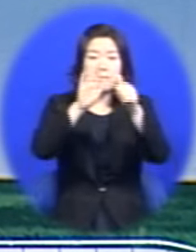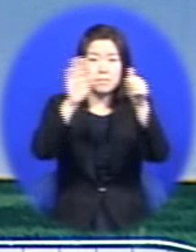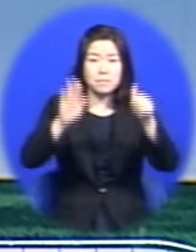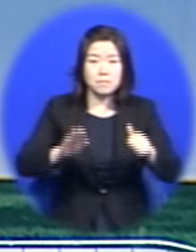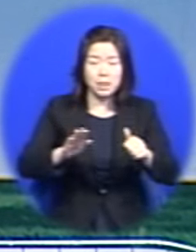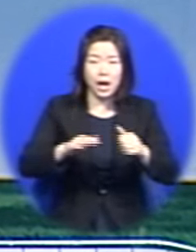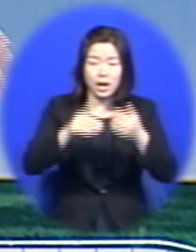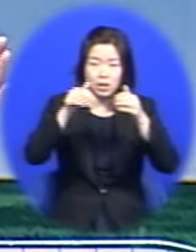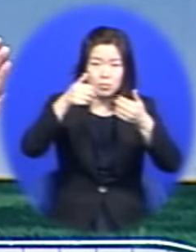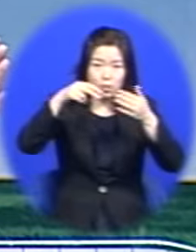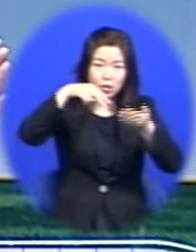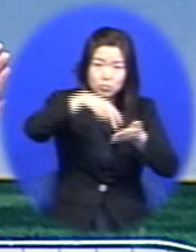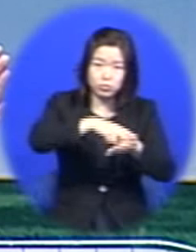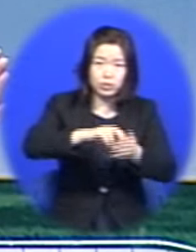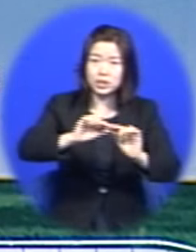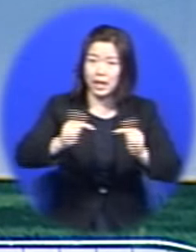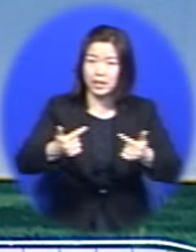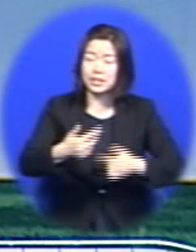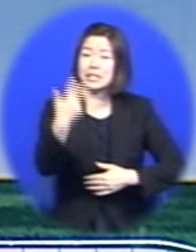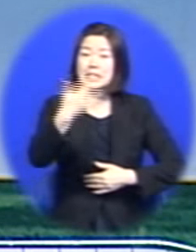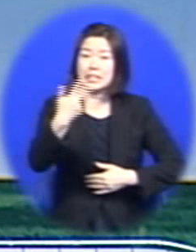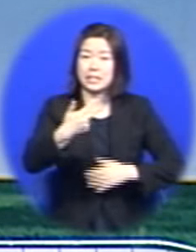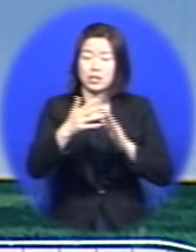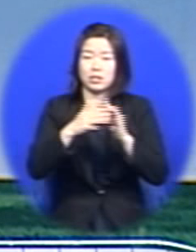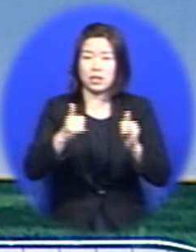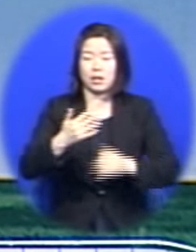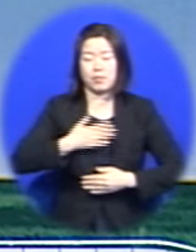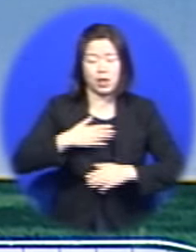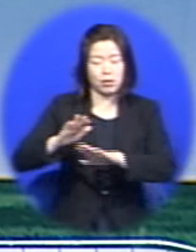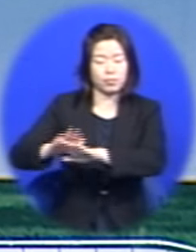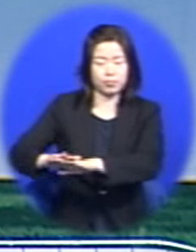꿇지 않은 7천명을 내가 두고 있다.